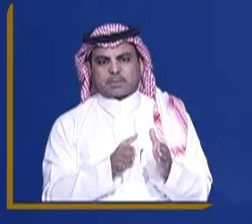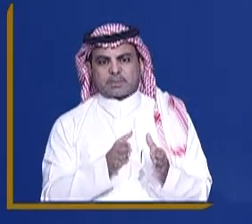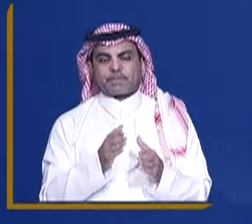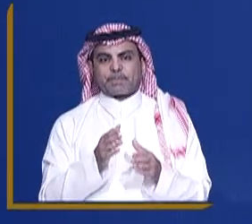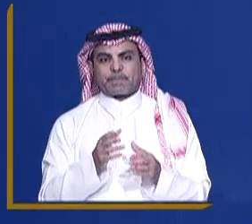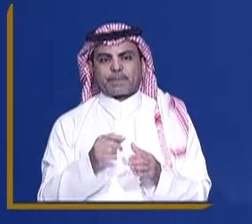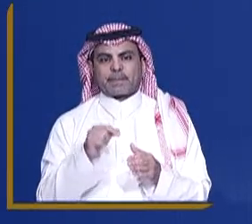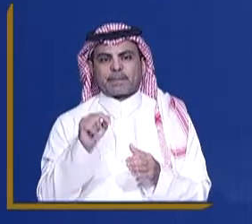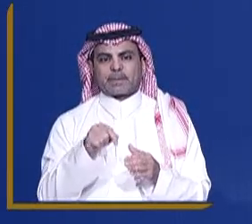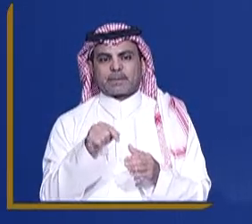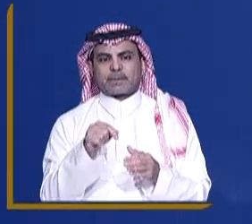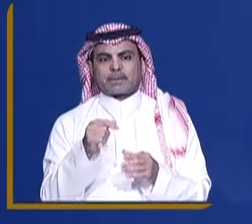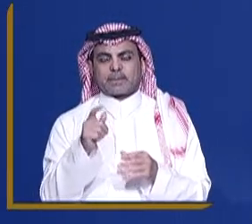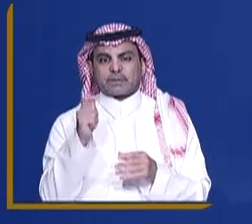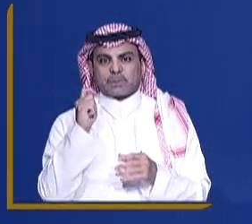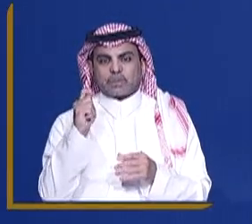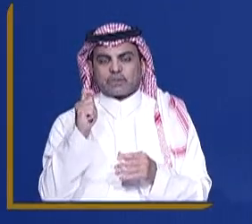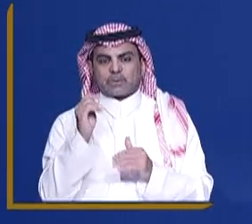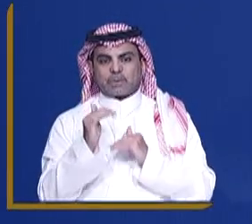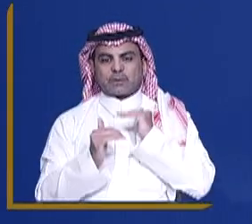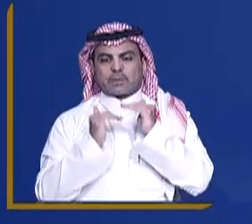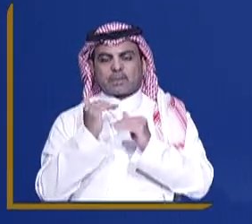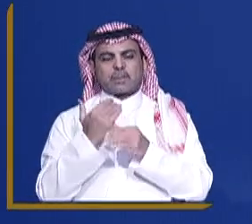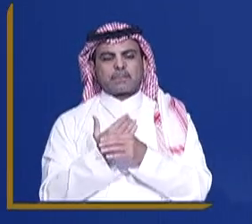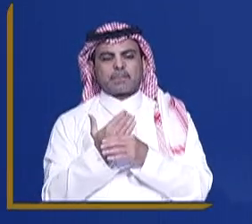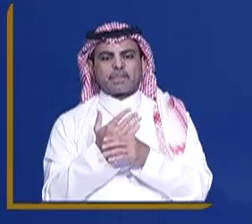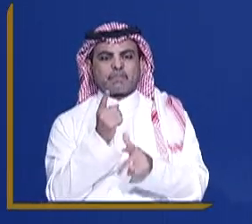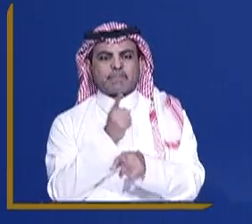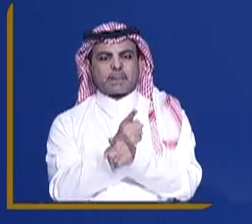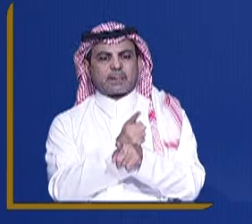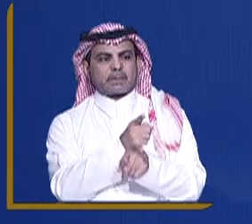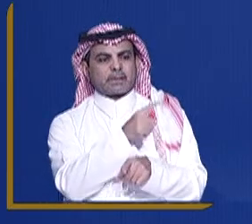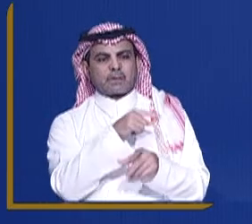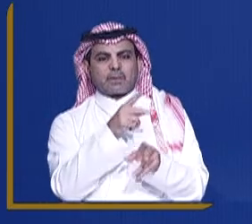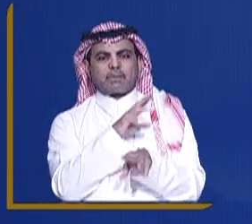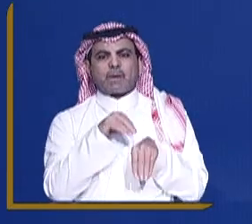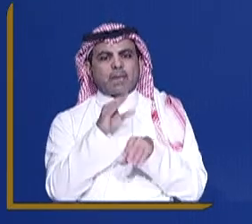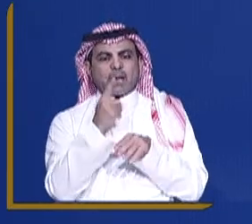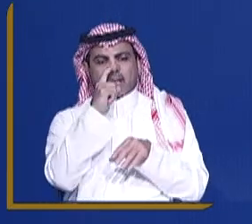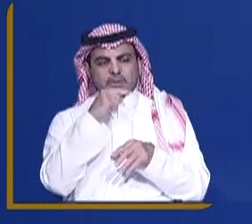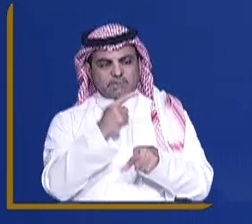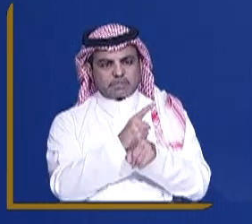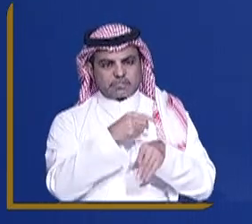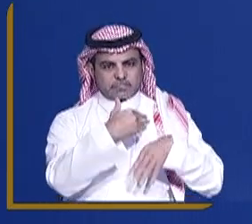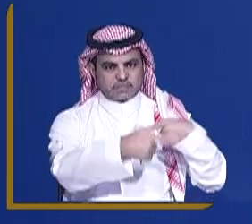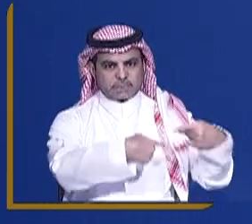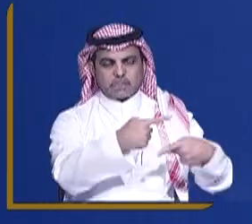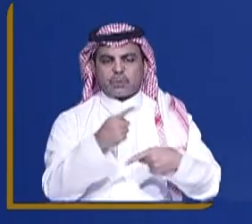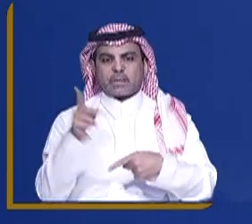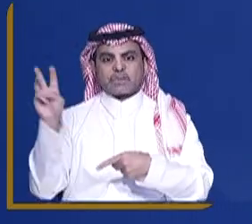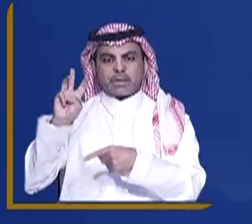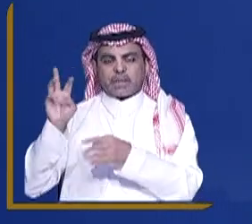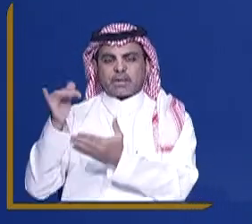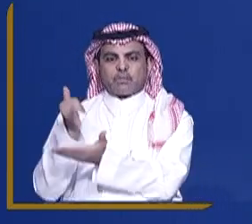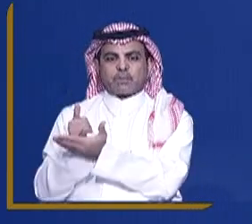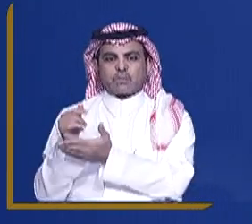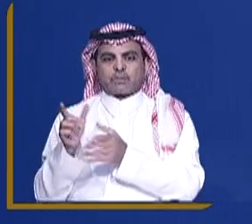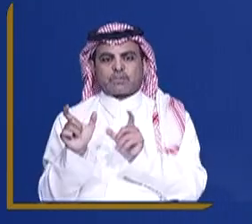فقط بيعزز الجودة والكفاءة ولكن كذلك بيعزز دور القطاع الخاص في تقديم الخدمات لقطاع